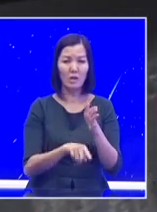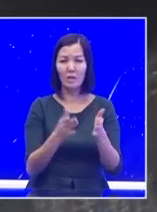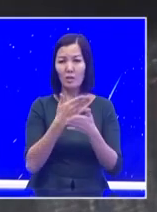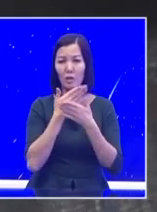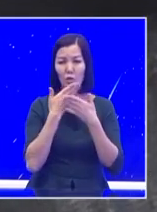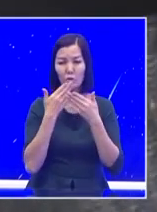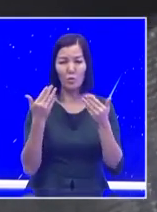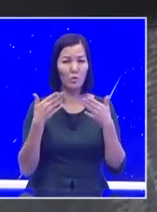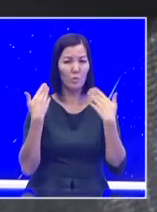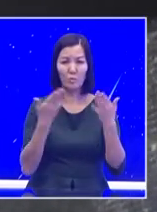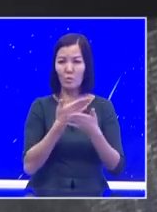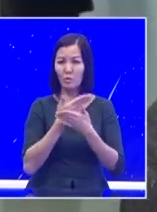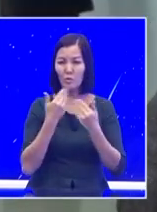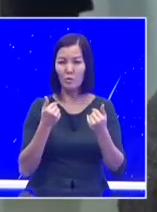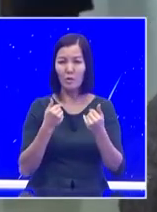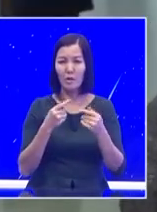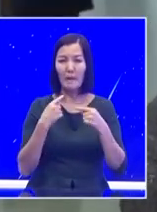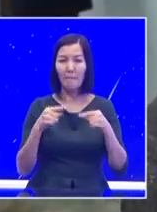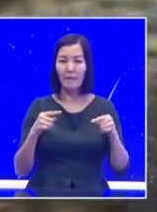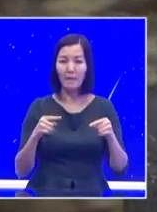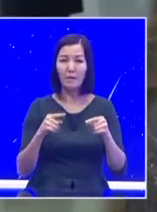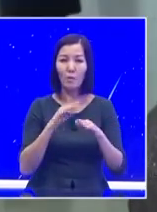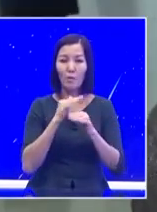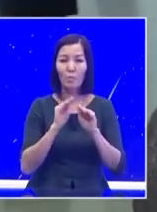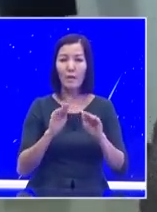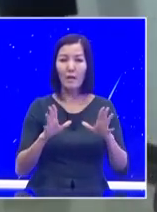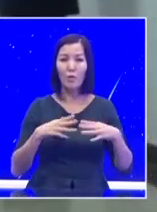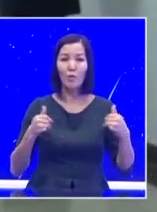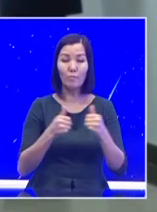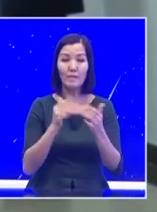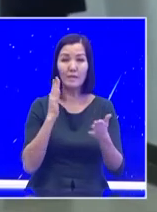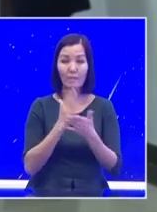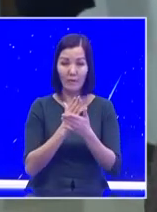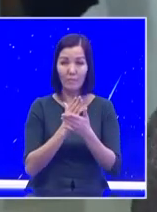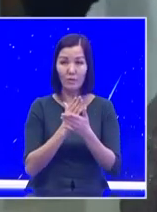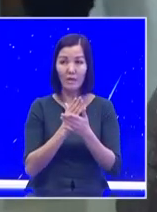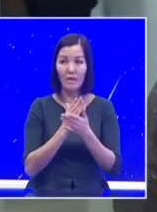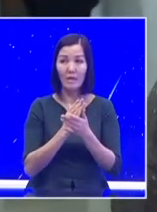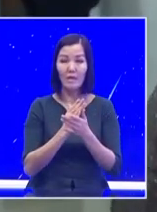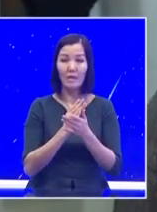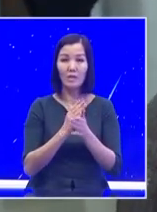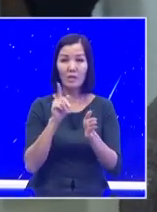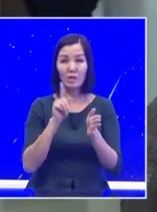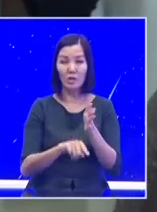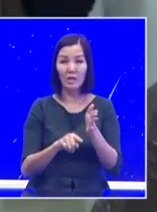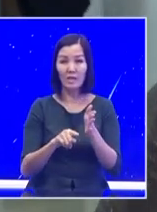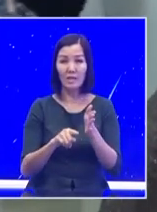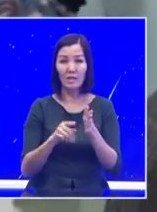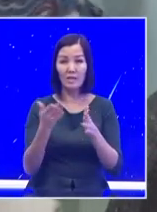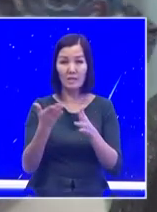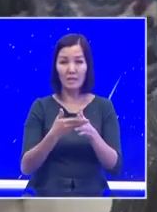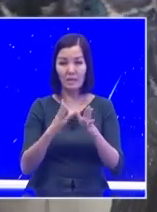осы егіздер егерде көп балалы отбасыларда болса, ода оларға жаңа жеңілдіктер қарастырылған. Біріншіден